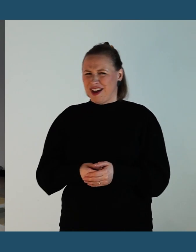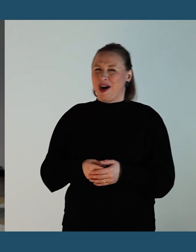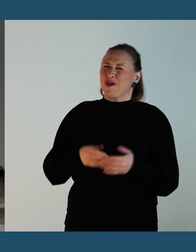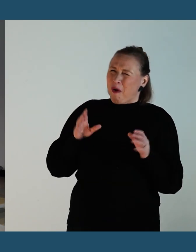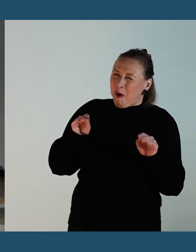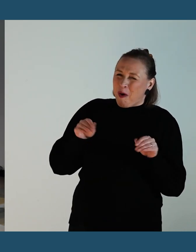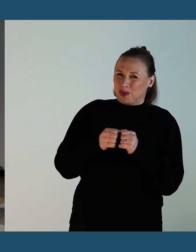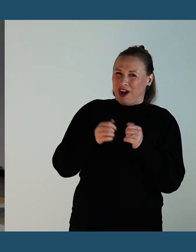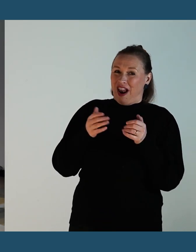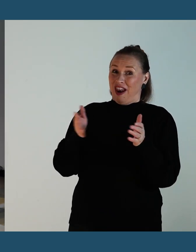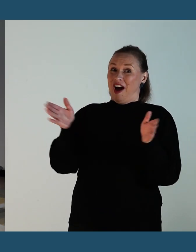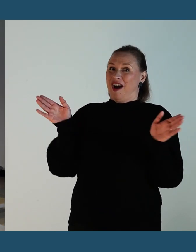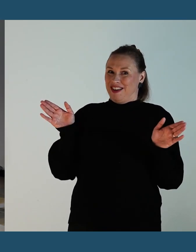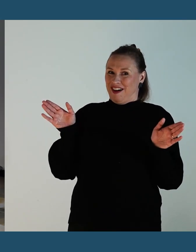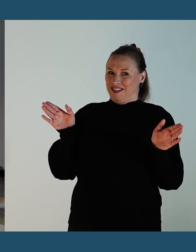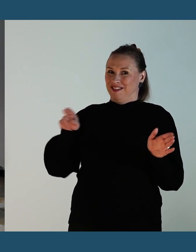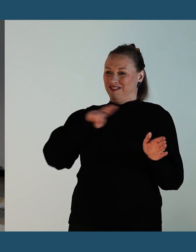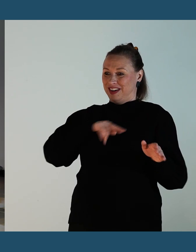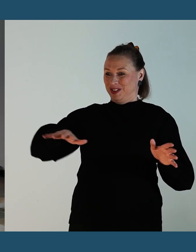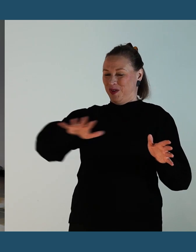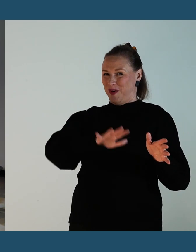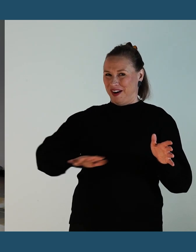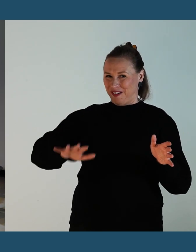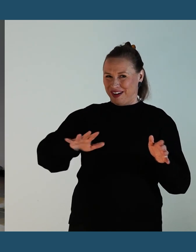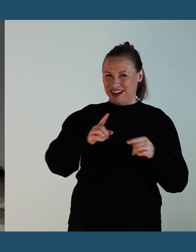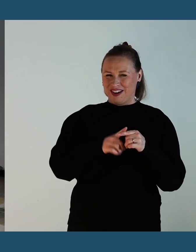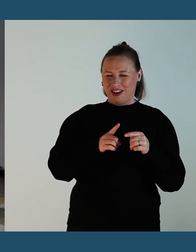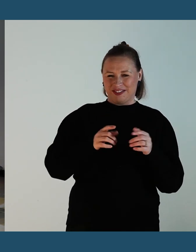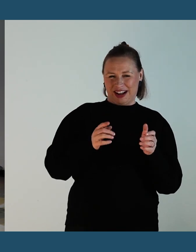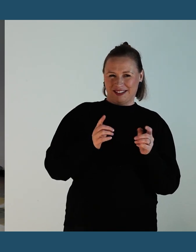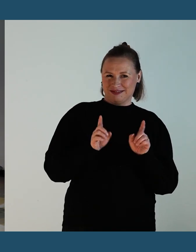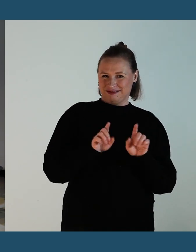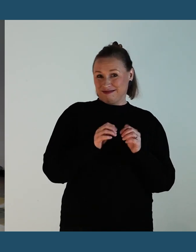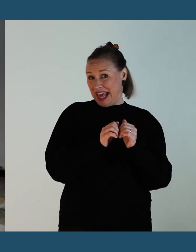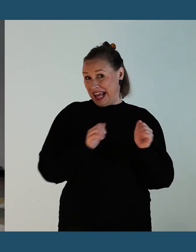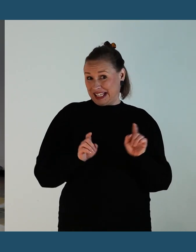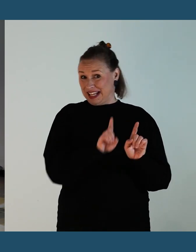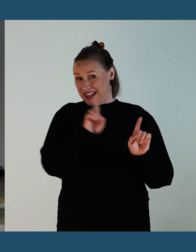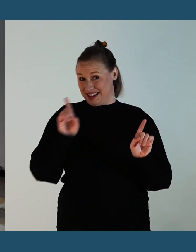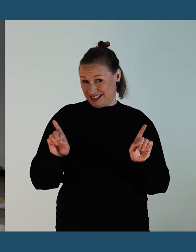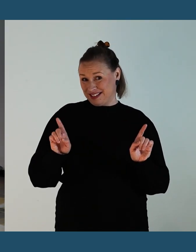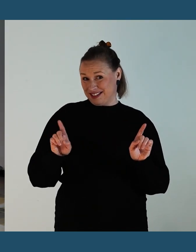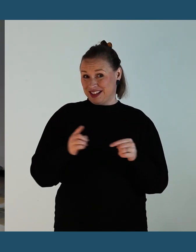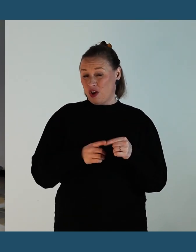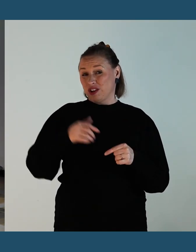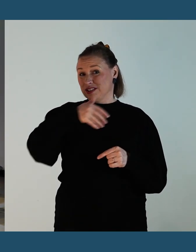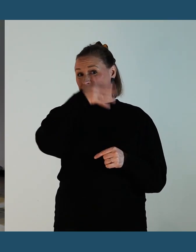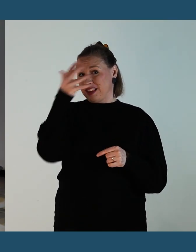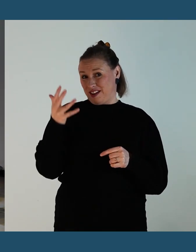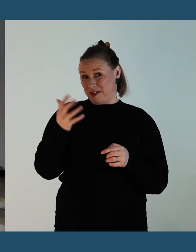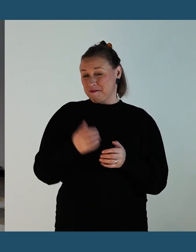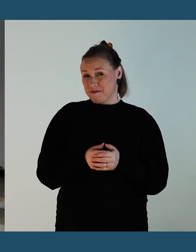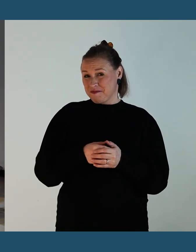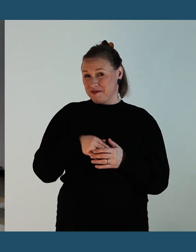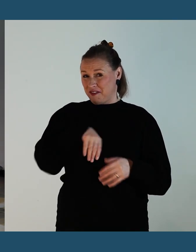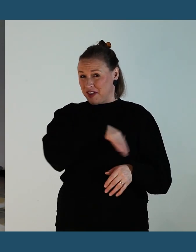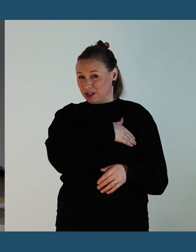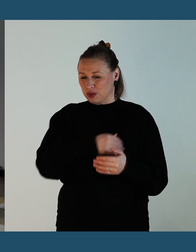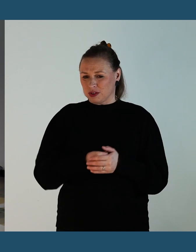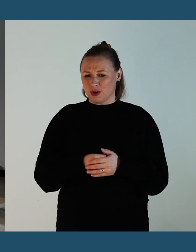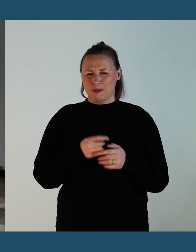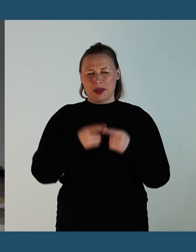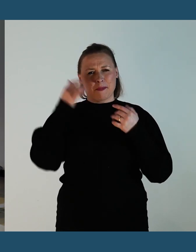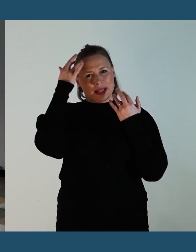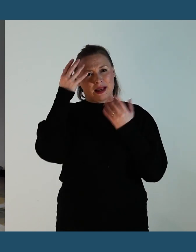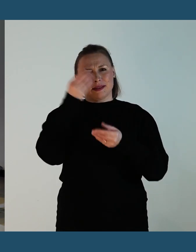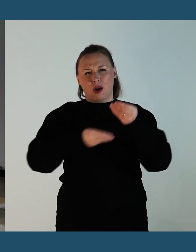näitä asioita siellä alla, että niin kuin tässä kohtaa ehkä miettisin vähän sitä, oikeasti sitä taloudellista resurssia, mitä me laitetaan